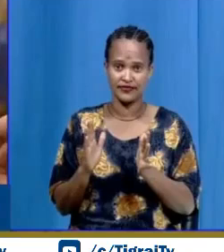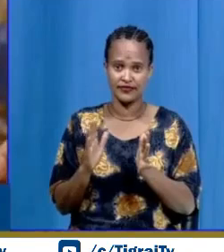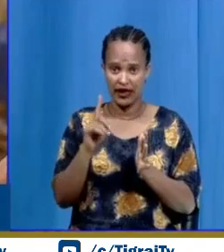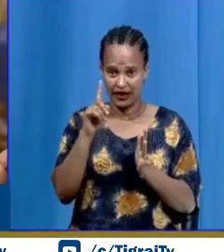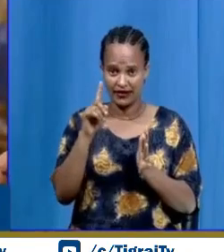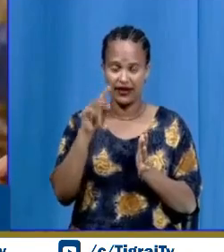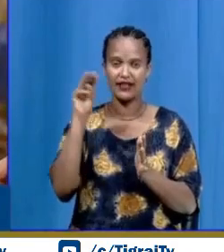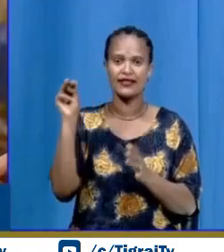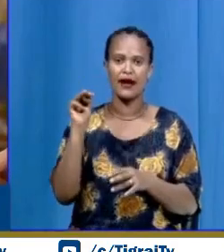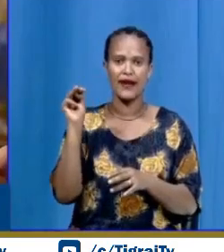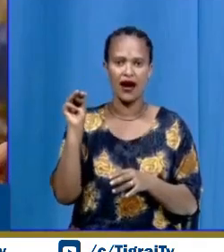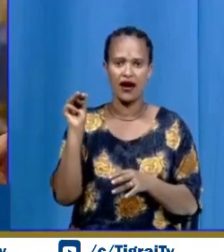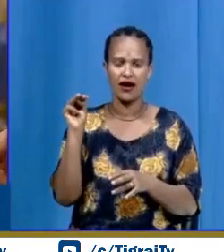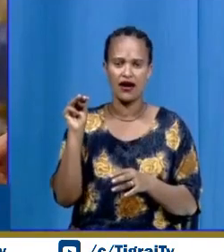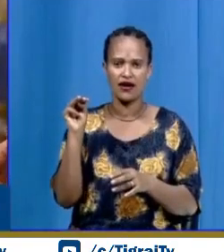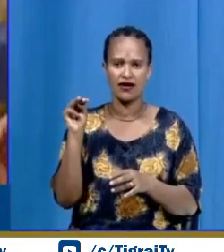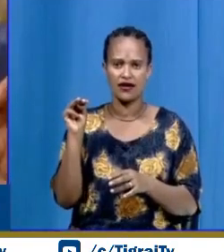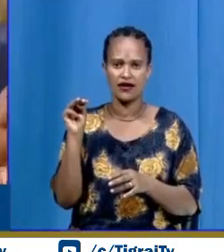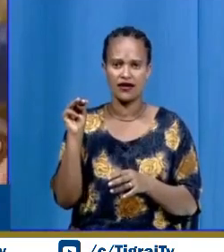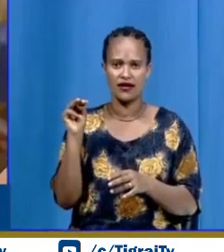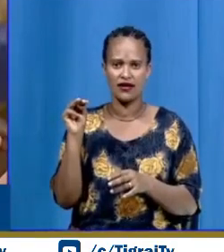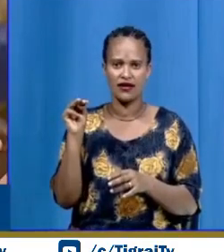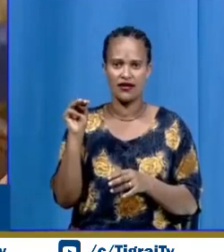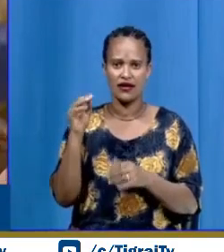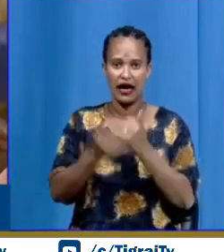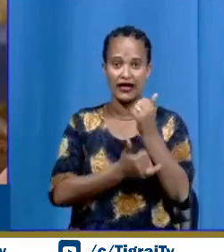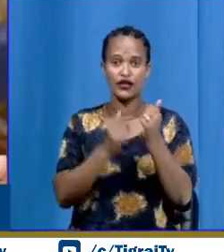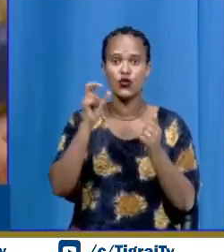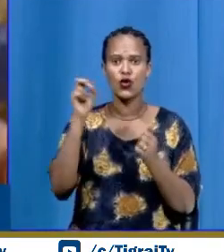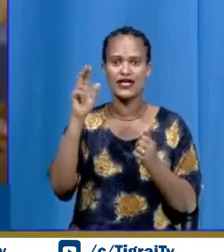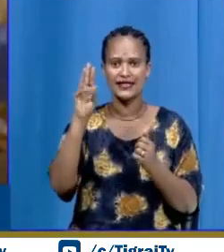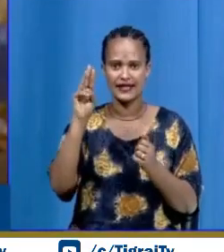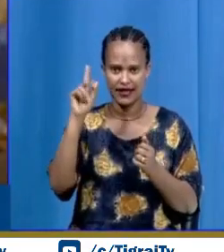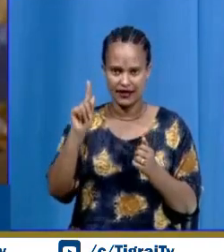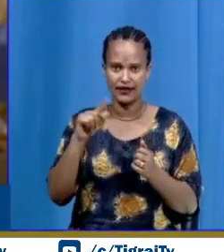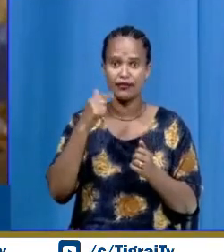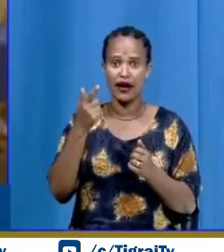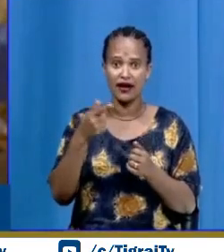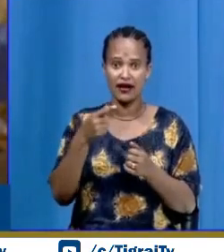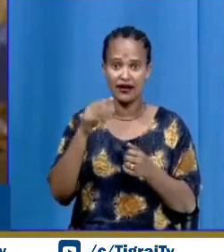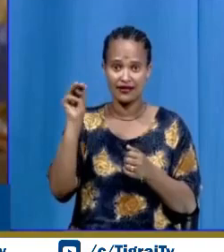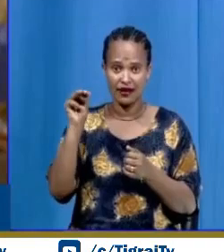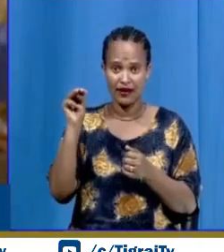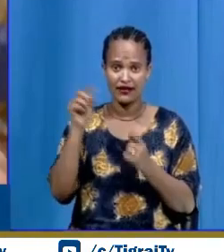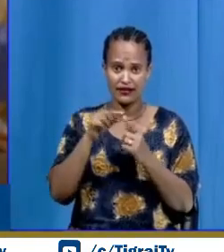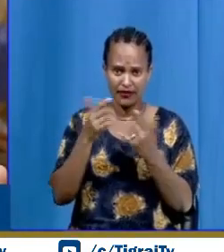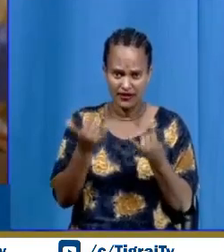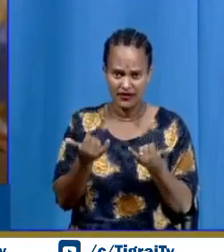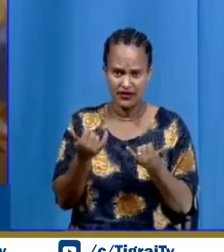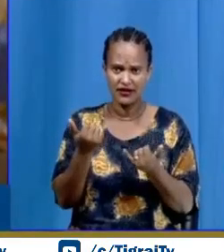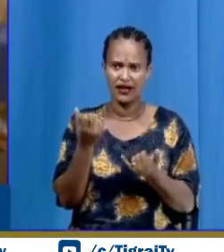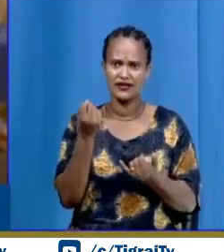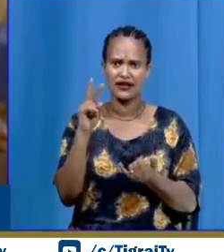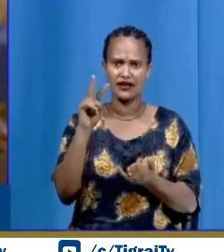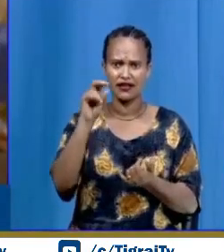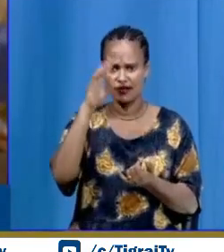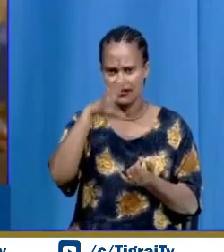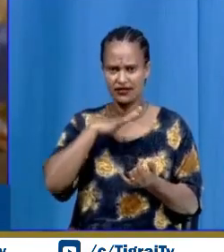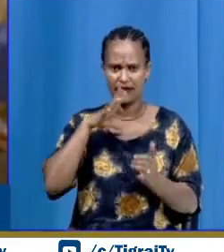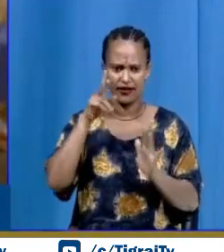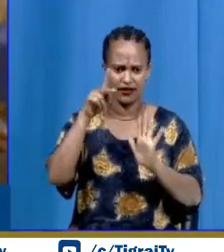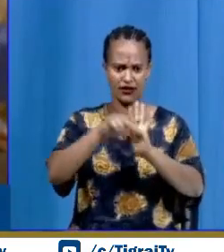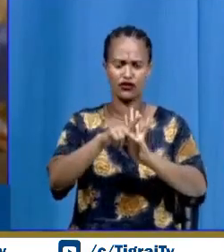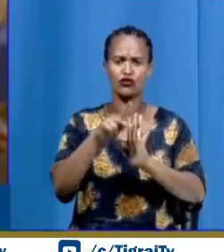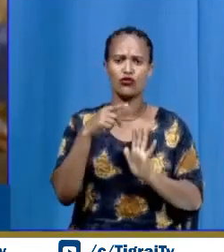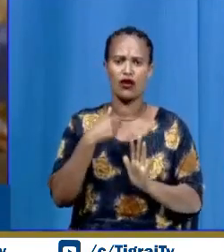ሓንቲ ጣብያ ዓዲ ወሰነ ትበሃል ጣብያ ክሽካብ ከዚ ዘረጋገፅናዮ 12 ሰባት ቀቲሎም ኣሎ።